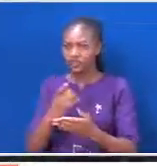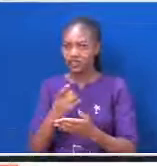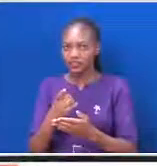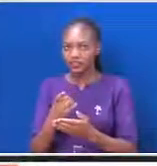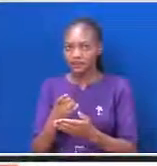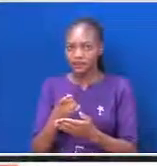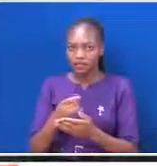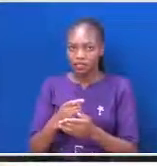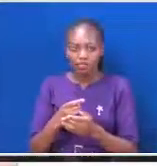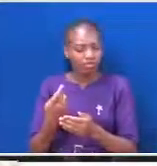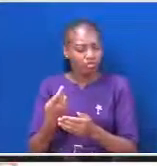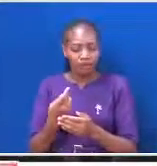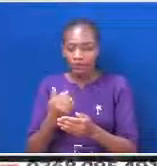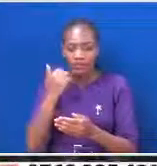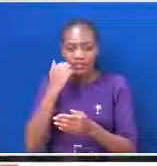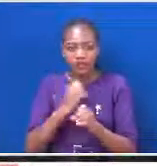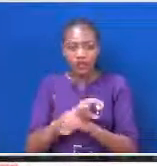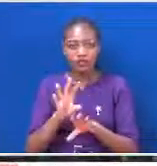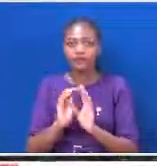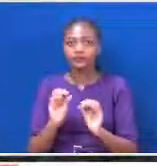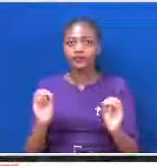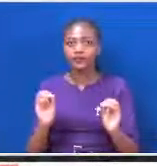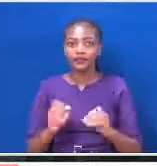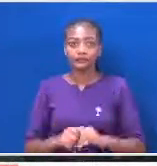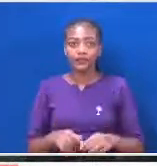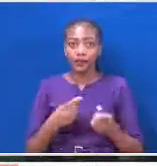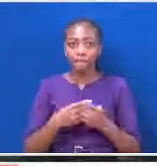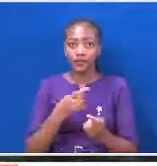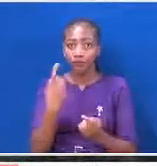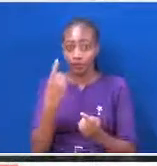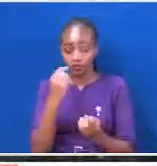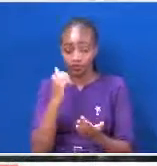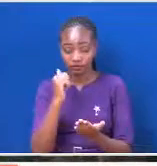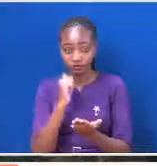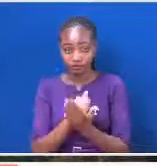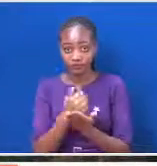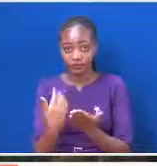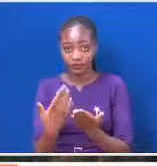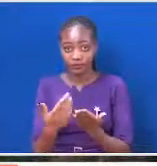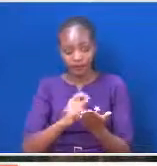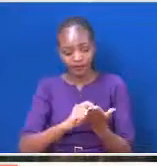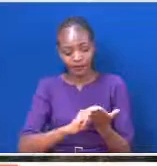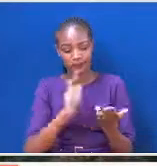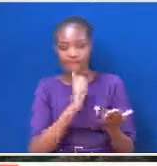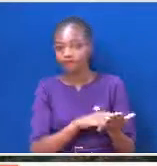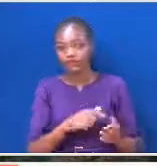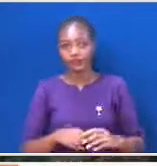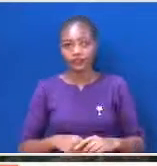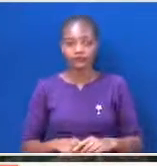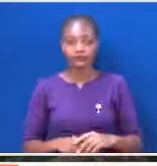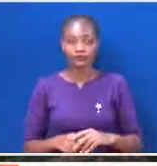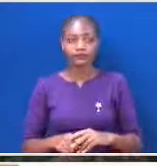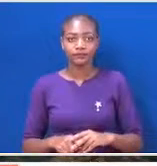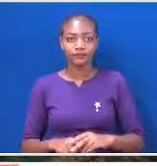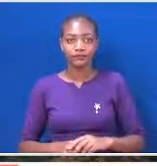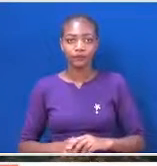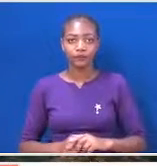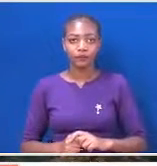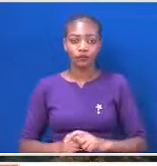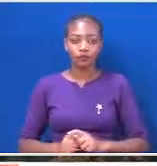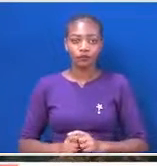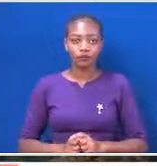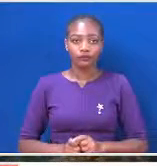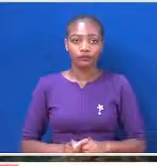itailor Kama ilivet capa na gazeti moja nchin Paul Kir Robi runing Ya TV